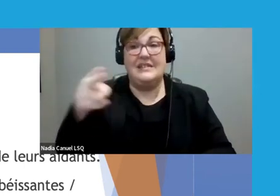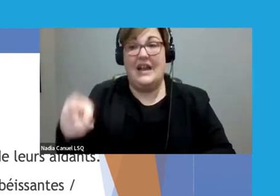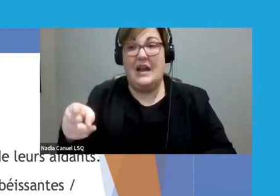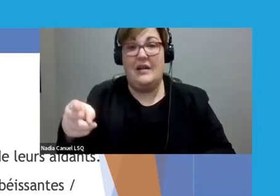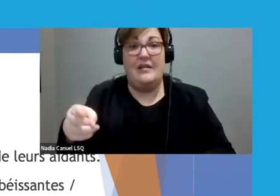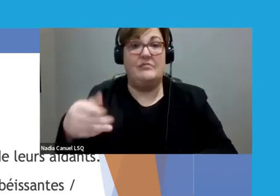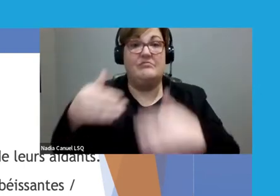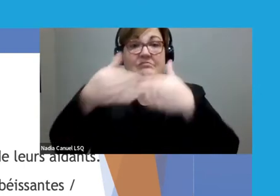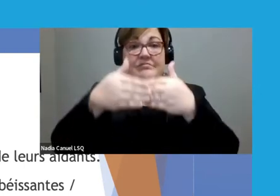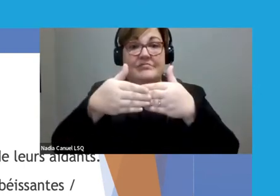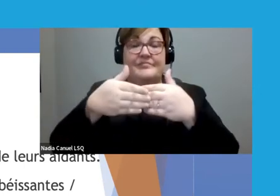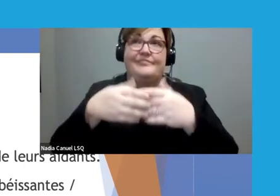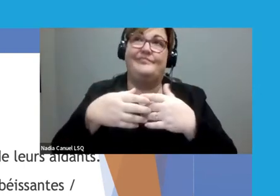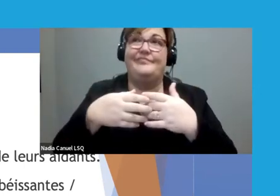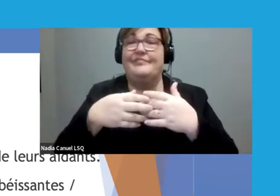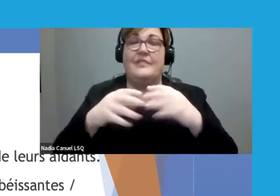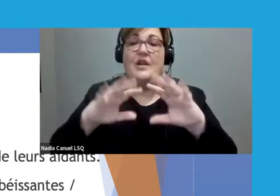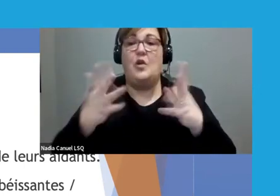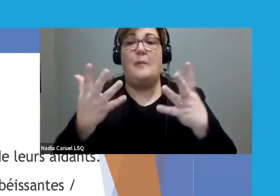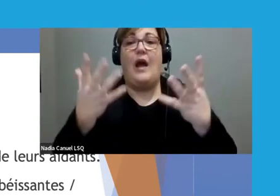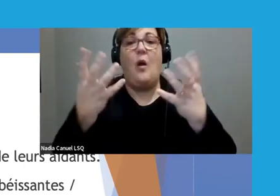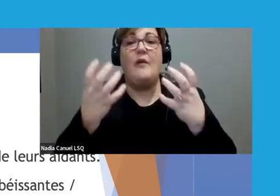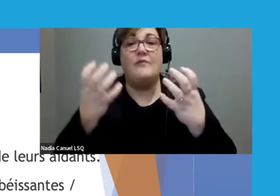venir à réduire